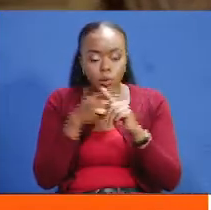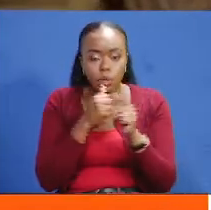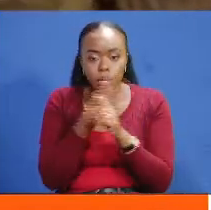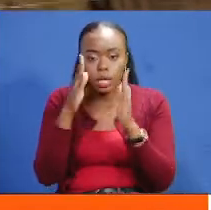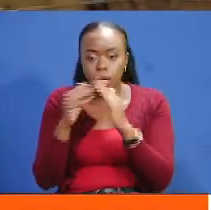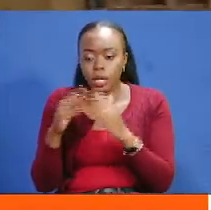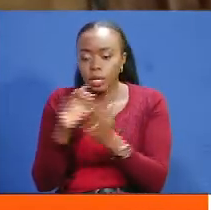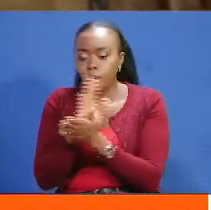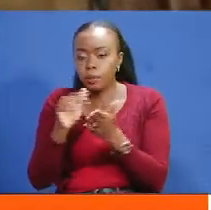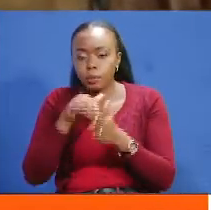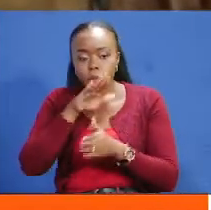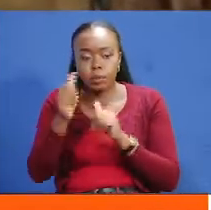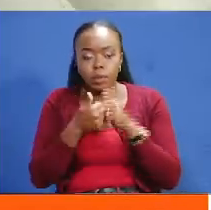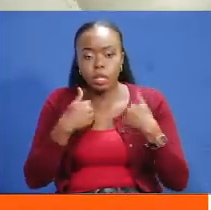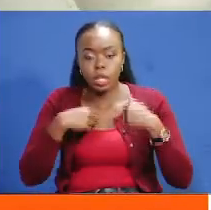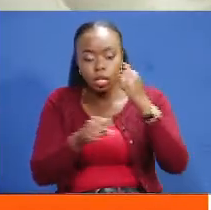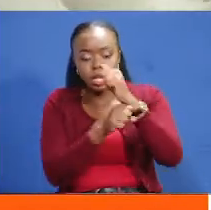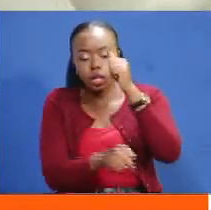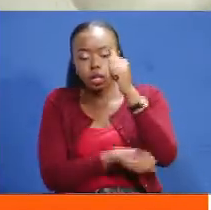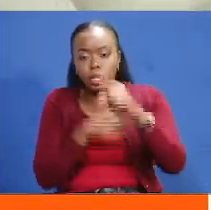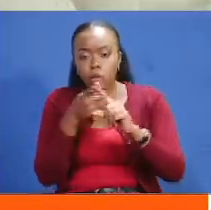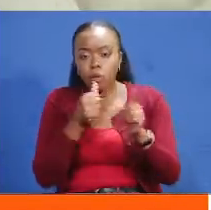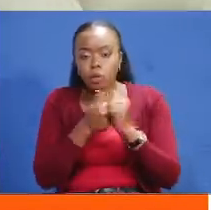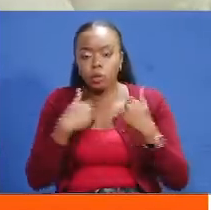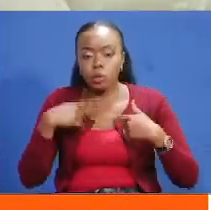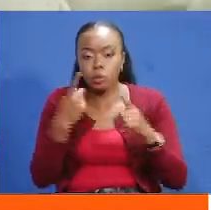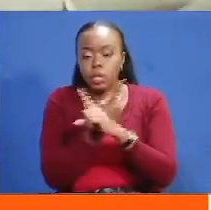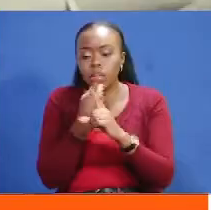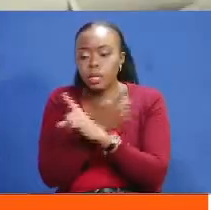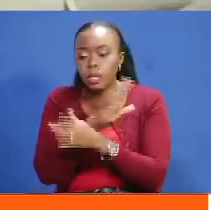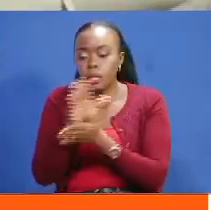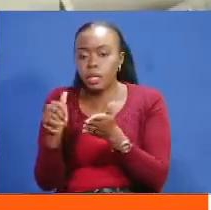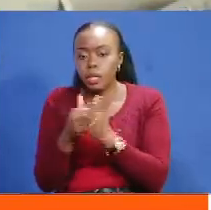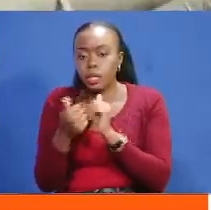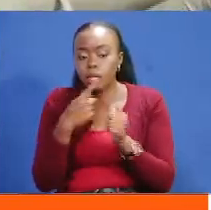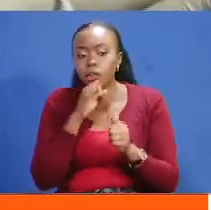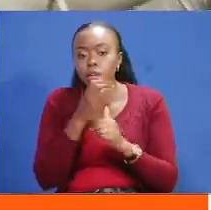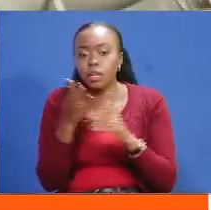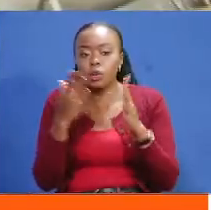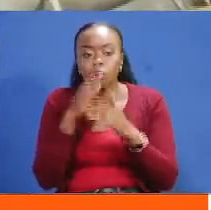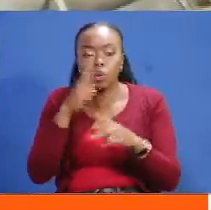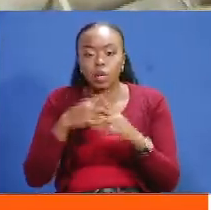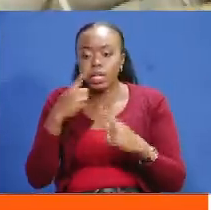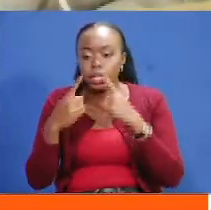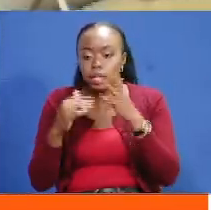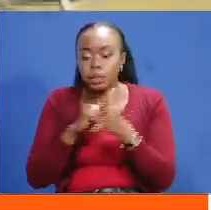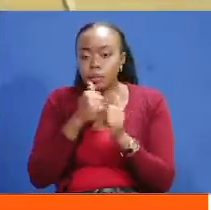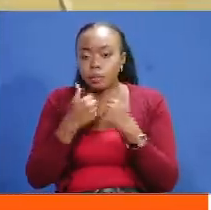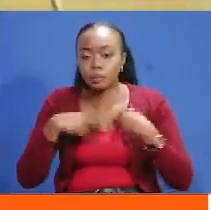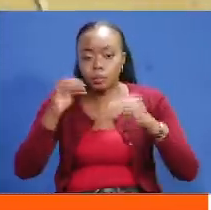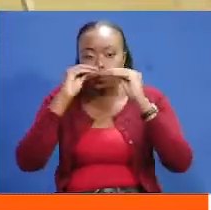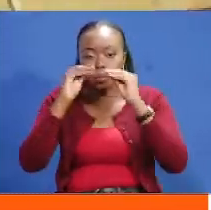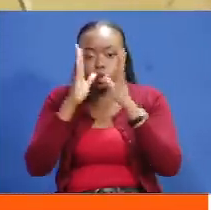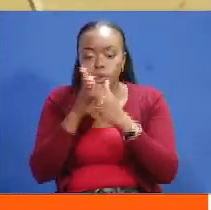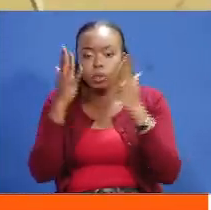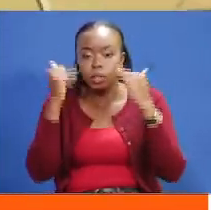kwa wabunge wa eneo lao kwa kushirikiana na wahisani wa shirika tofauti tofauti, huku kukiwa na madai kuwa